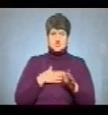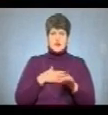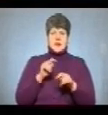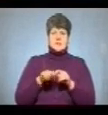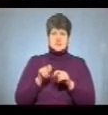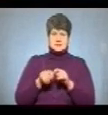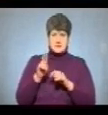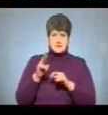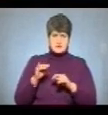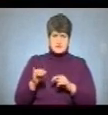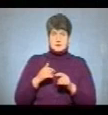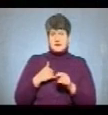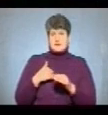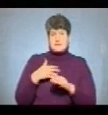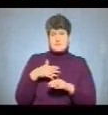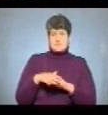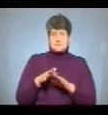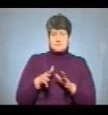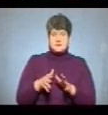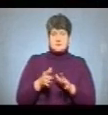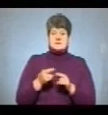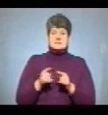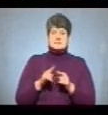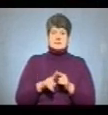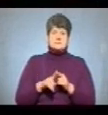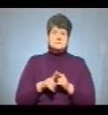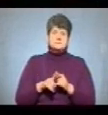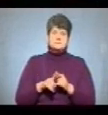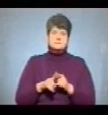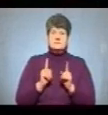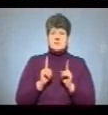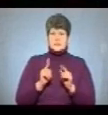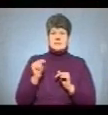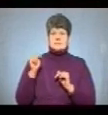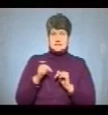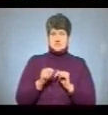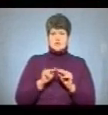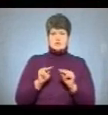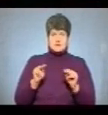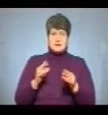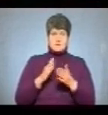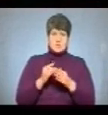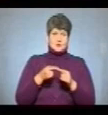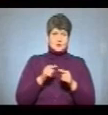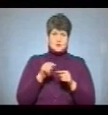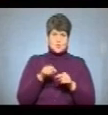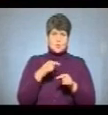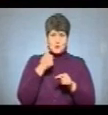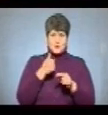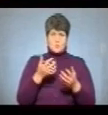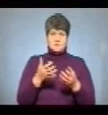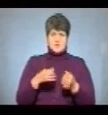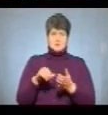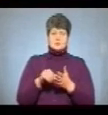наскільки я зрозуміла. Це тільки тисяча вчителів мають того року у початкових класів взяти